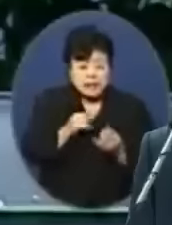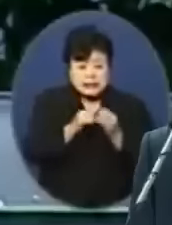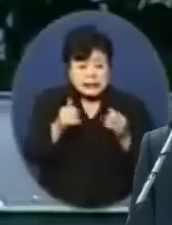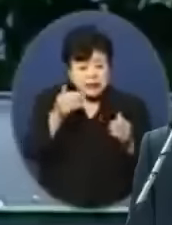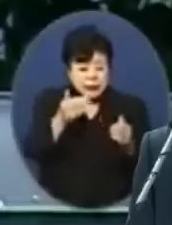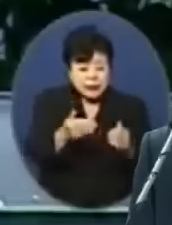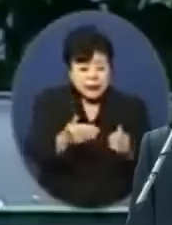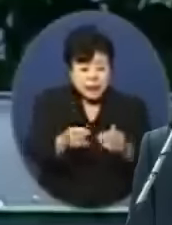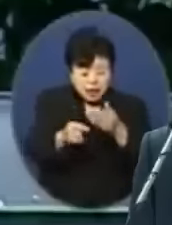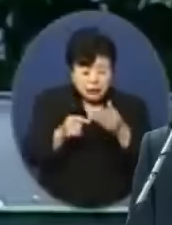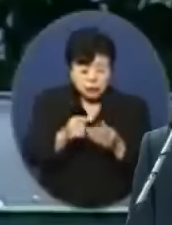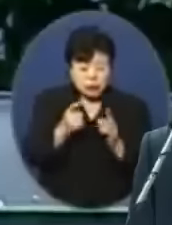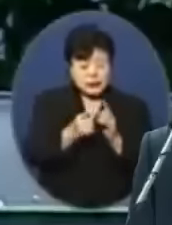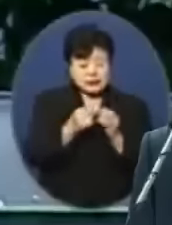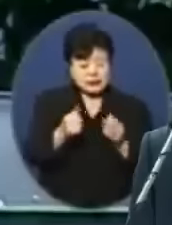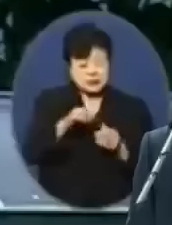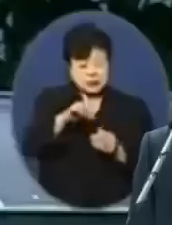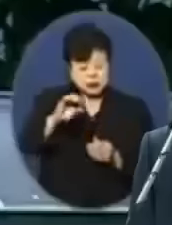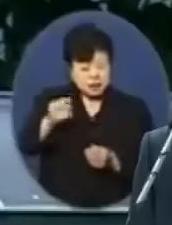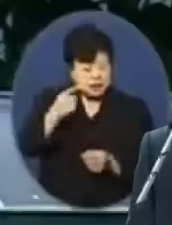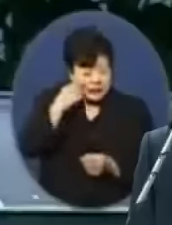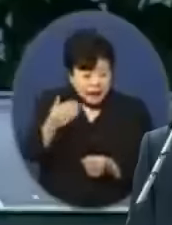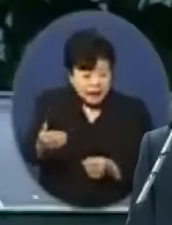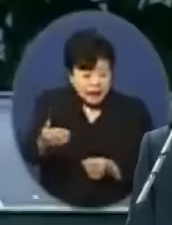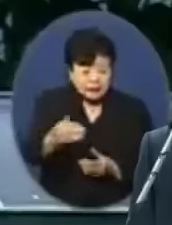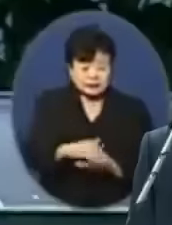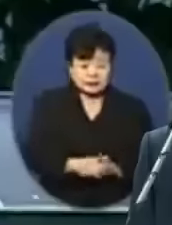사람에게 강도맞은 자의 이웃이 되겠느냐?